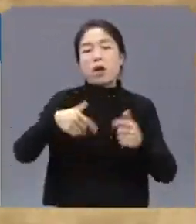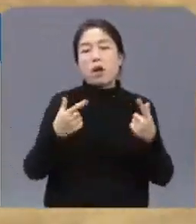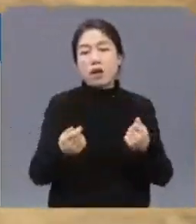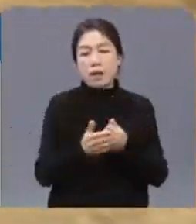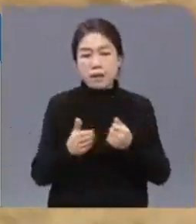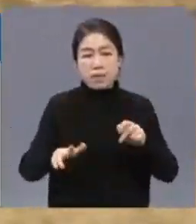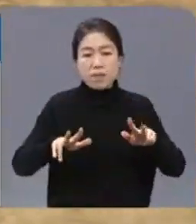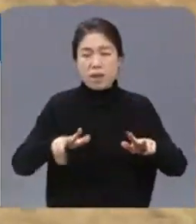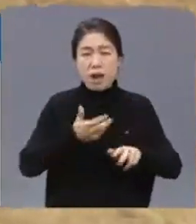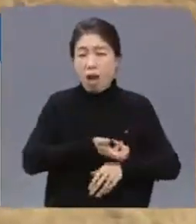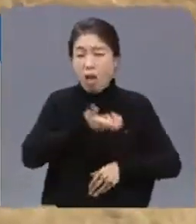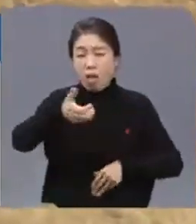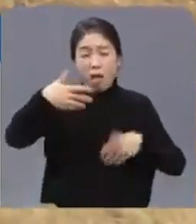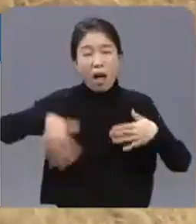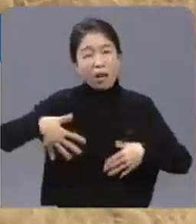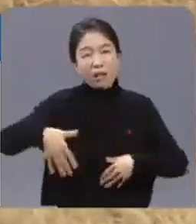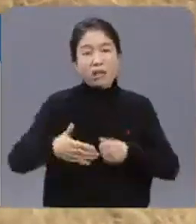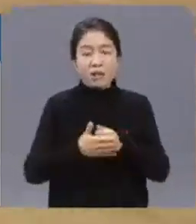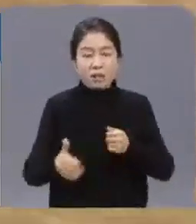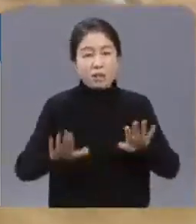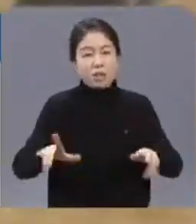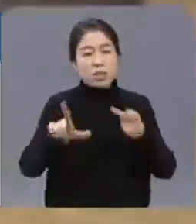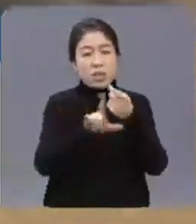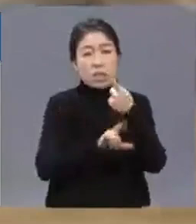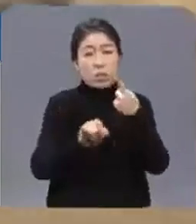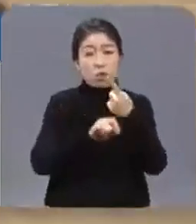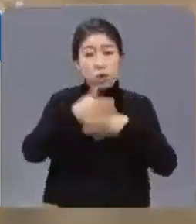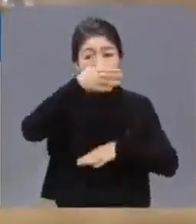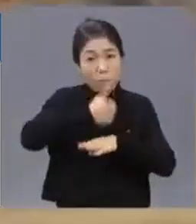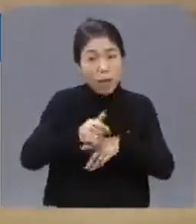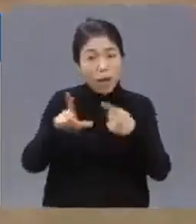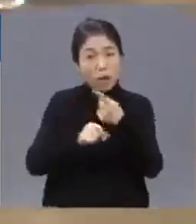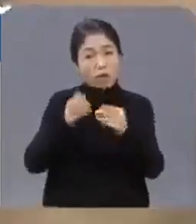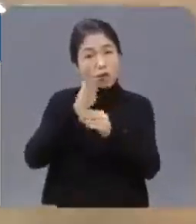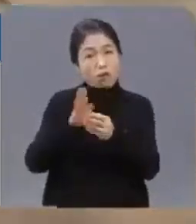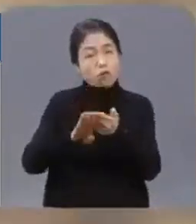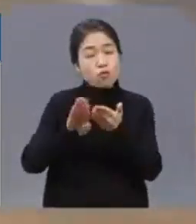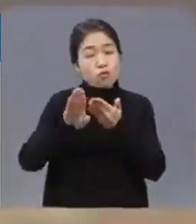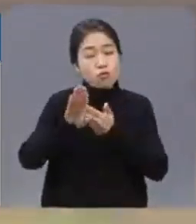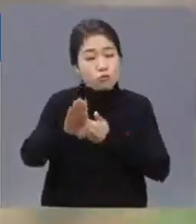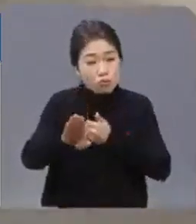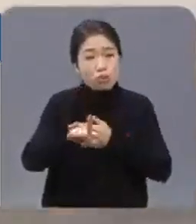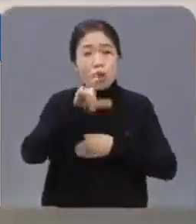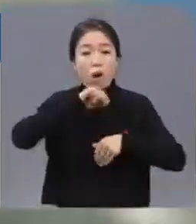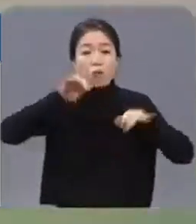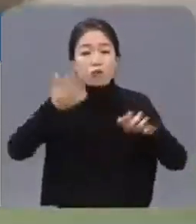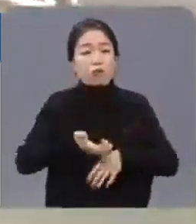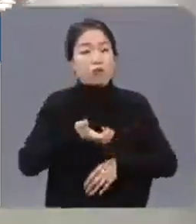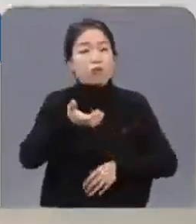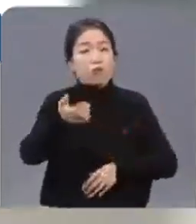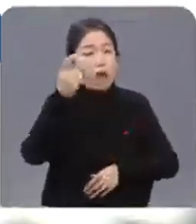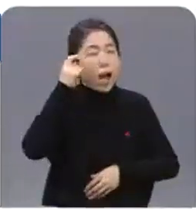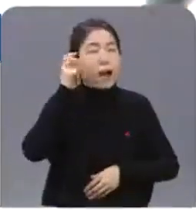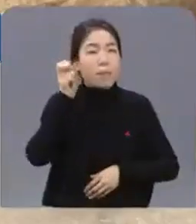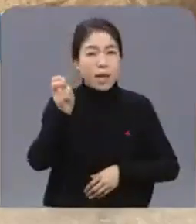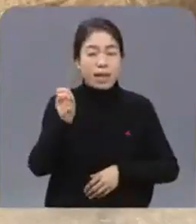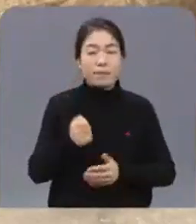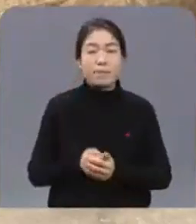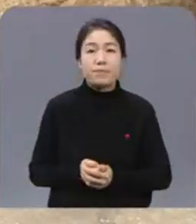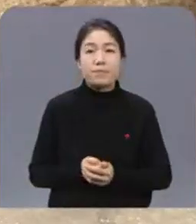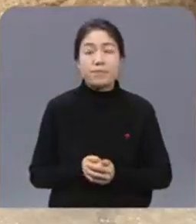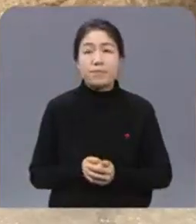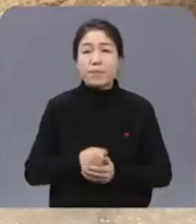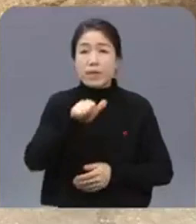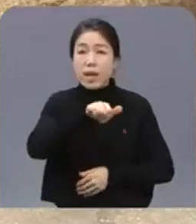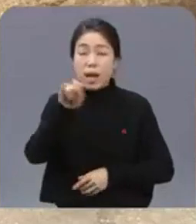다 가지 않았고 이제 뭐 이렇게 한 1월 말 1월 중순 이후에 그 정도에나 지금 철새가 올라갈 걸 생각하고 있는데요